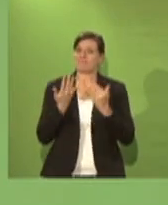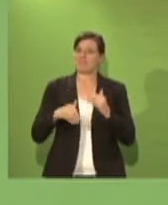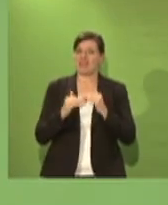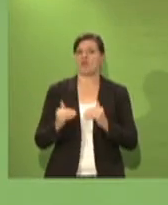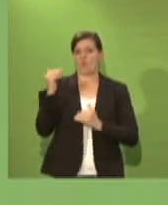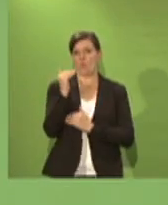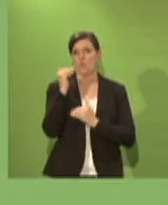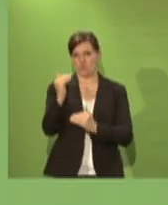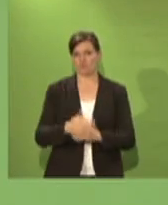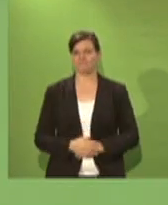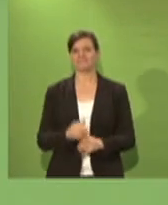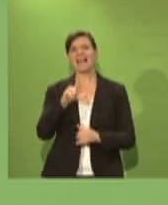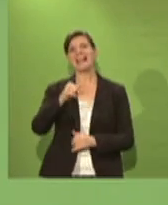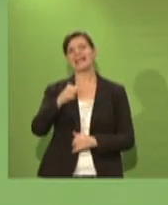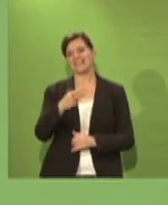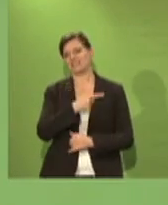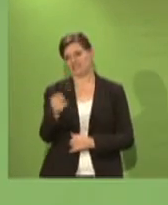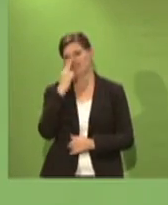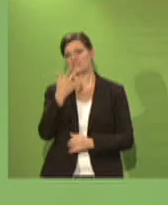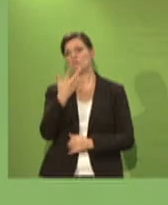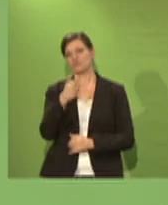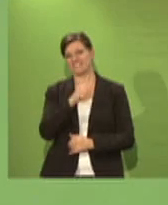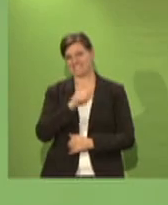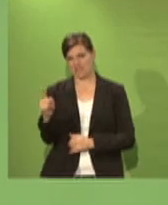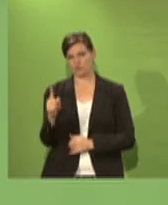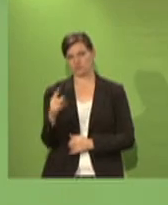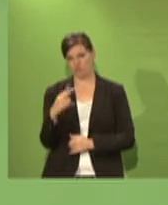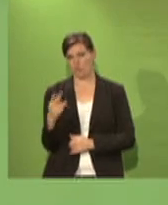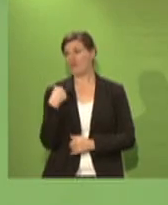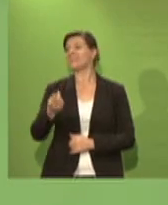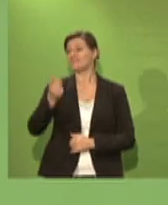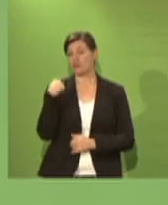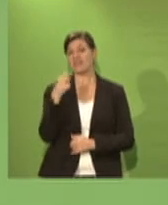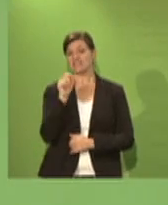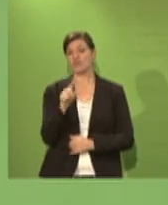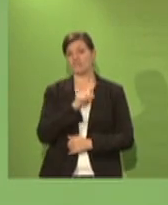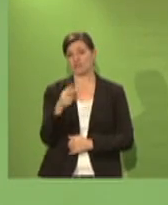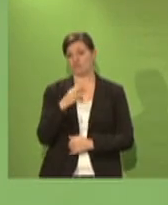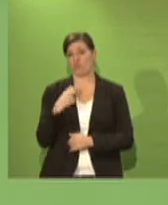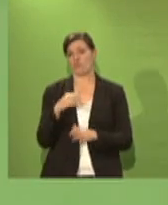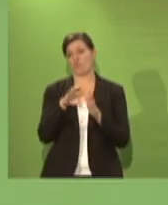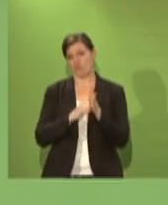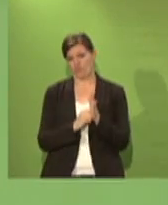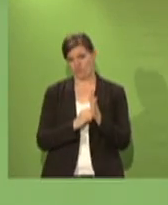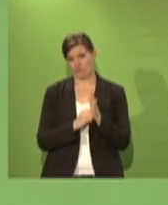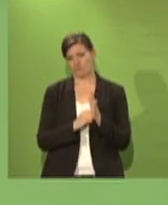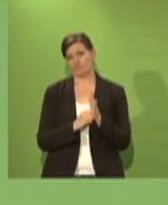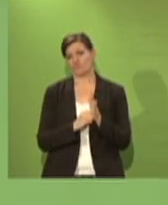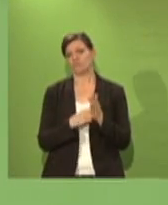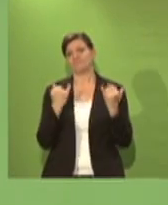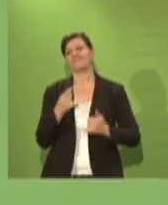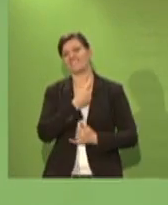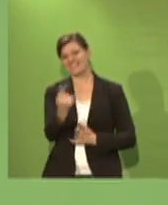den LAGen, da seht ihr ja die 25.000, da wurden letztes Jahr ja 12.000 Euro abgerufen. Da hatte jede